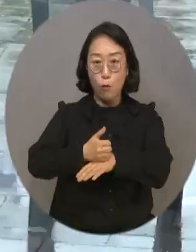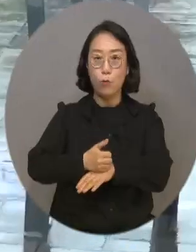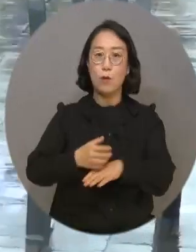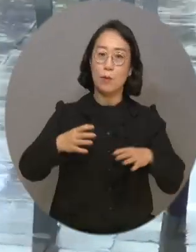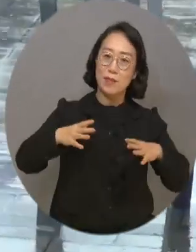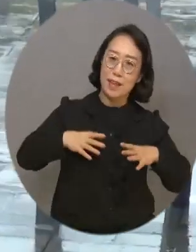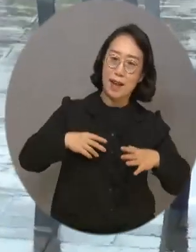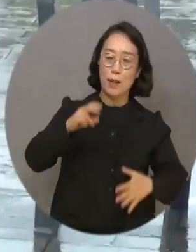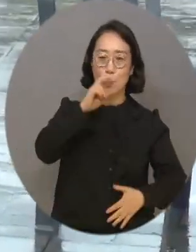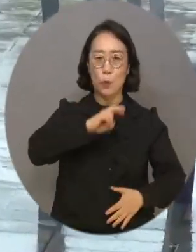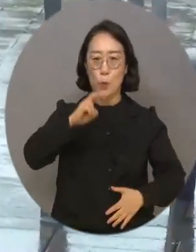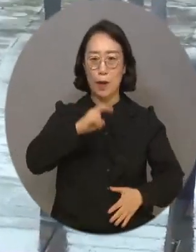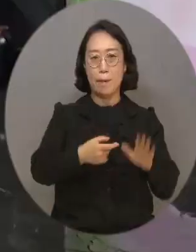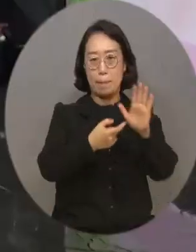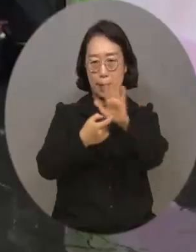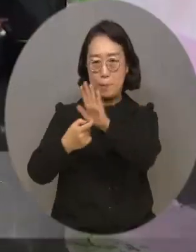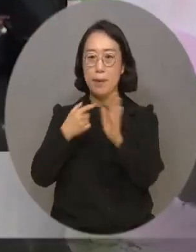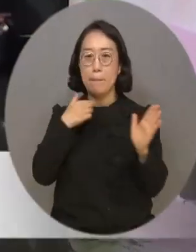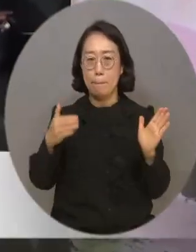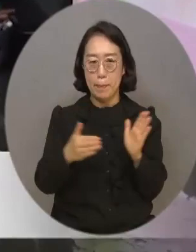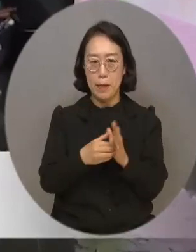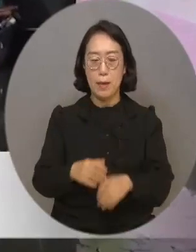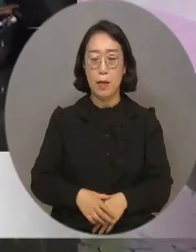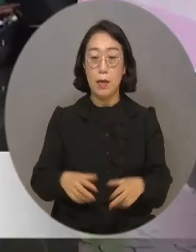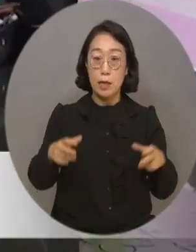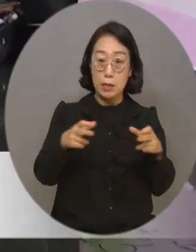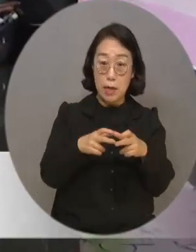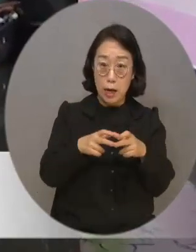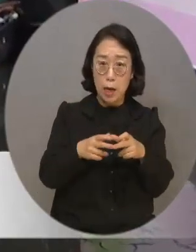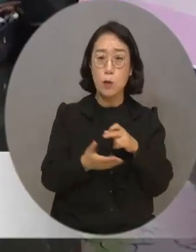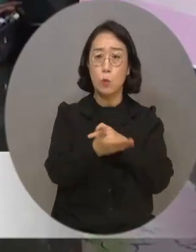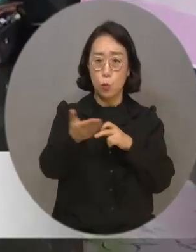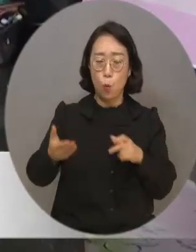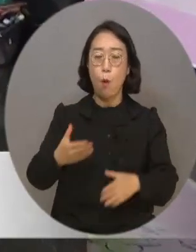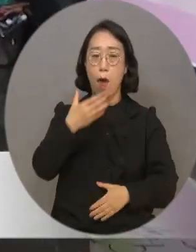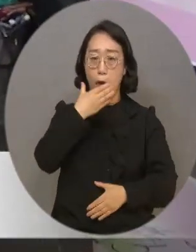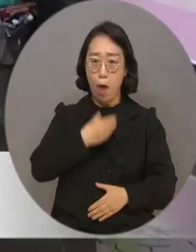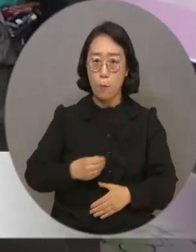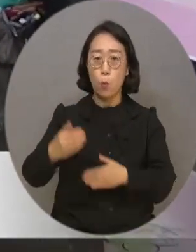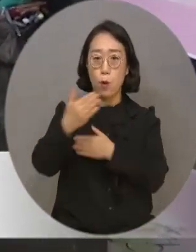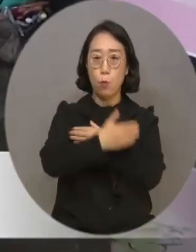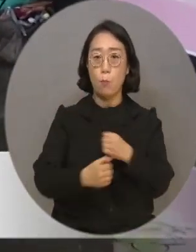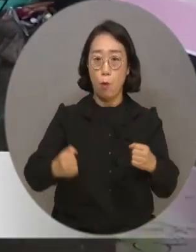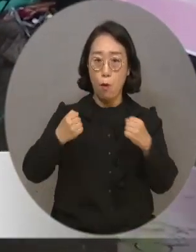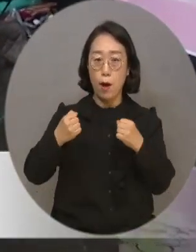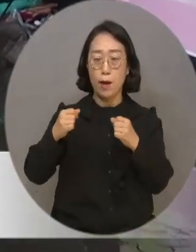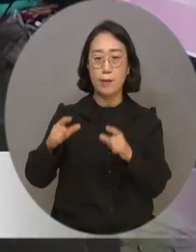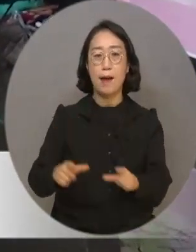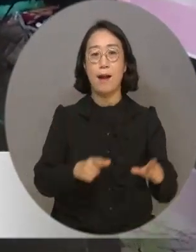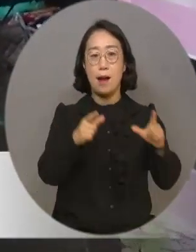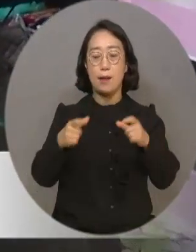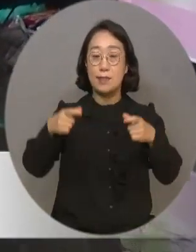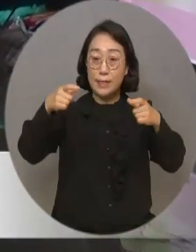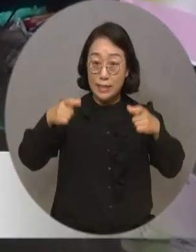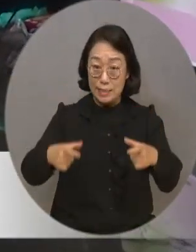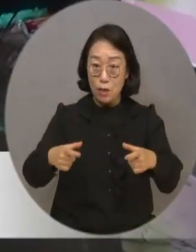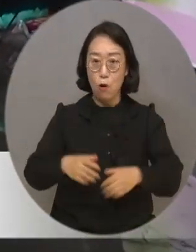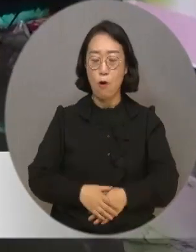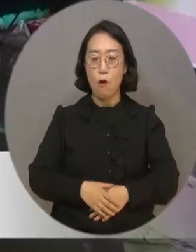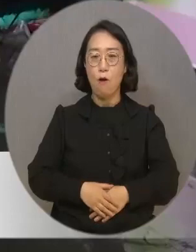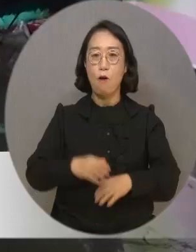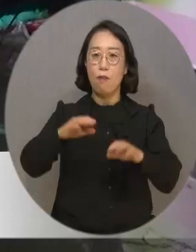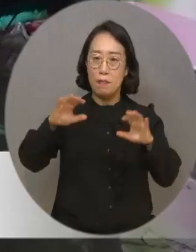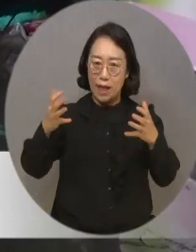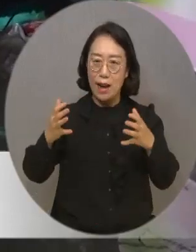치열한 경쟁을 펼쳤습니다. 장애인도 행복하고 건강하게 살아가는 우리 지역,